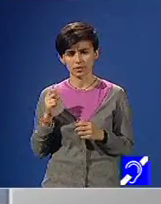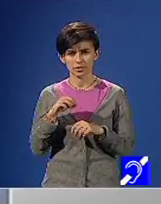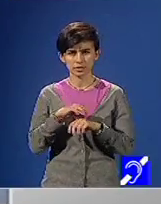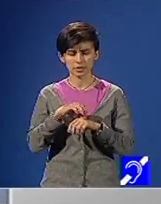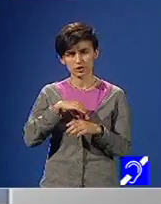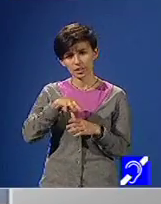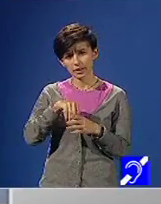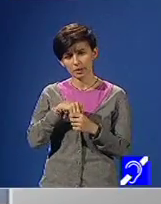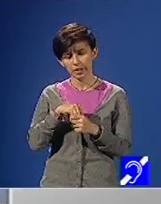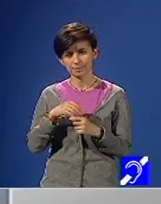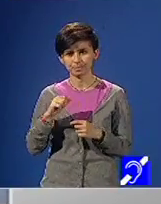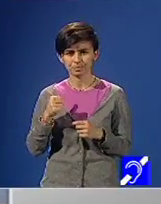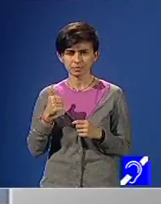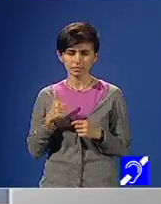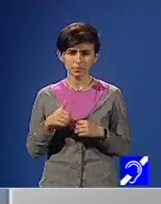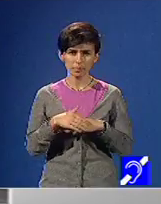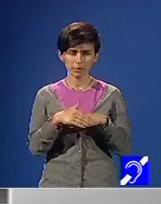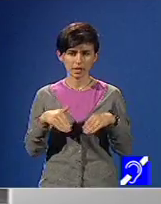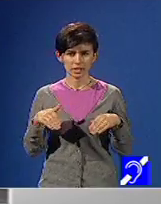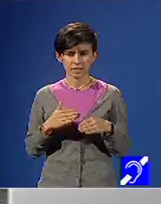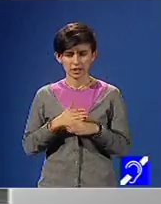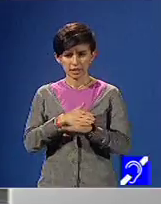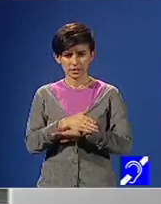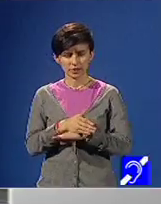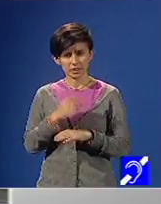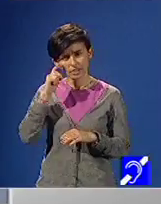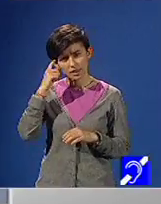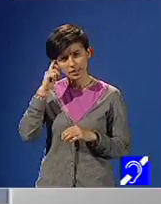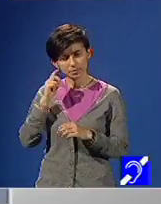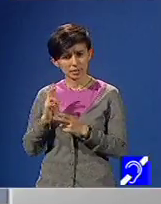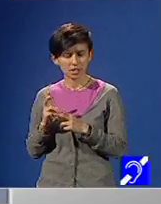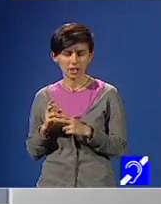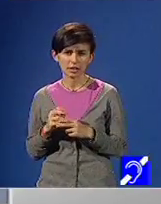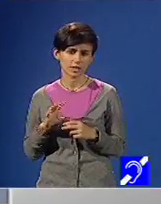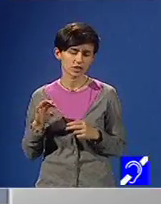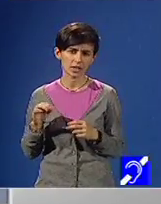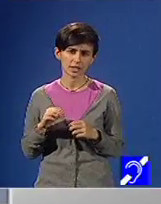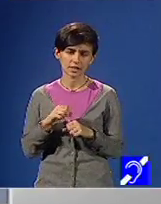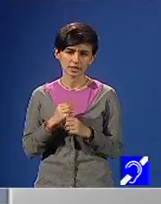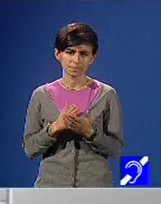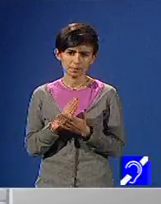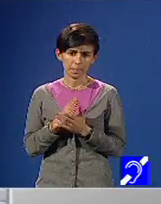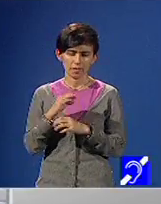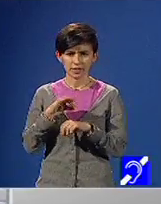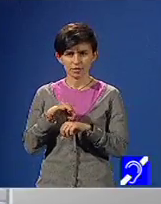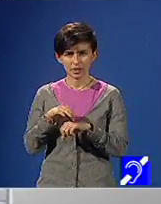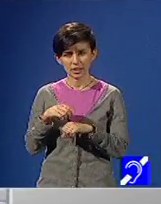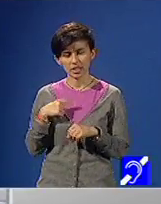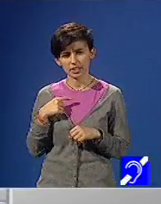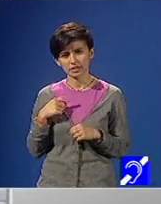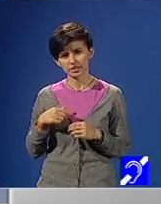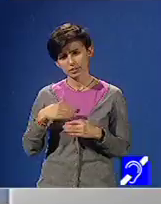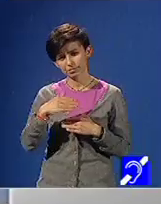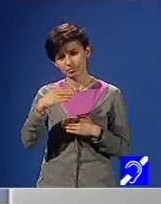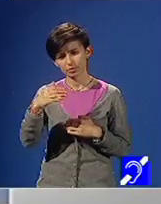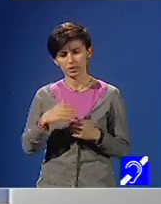de familie este prima linie de intervenție. Psihiatrie, alte servicii medicale sunt mult după, dar la început,